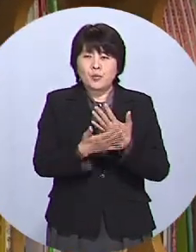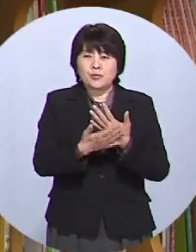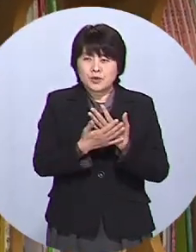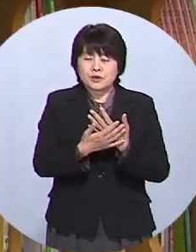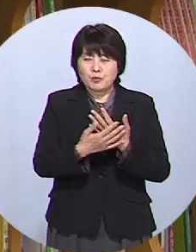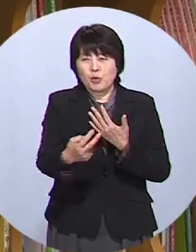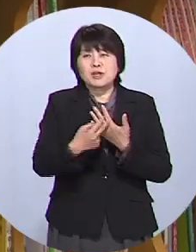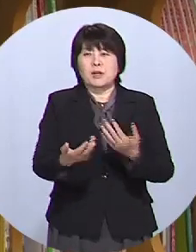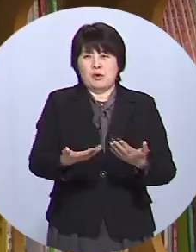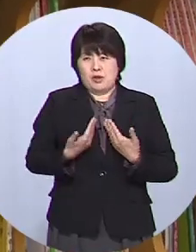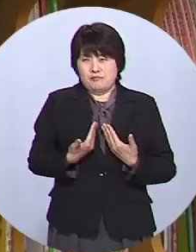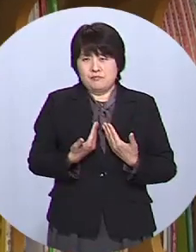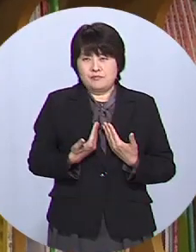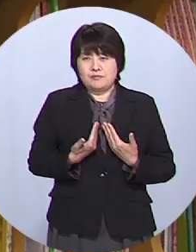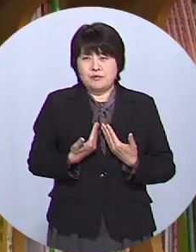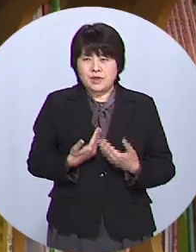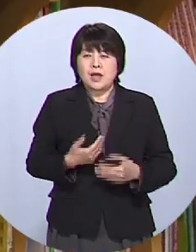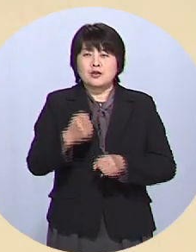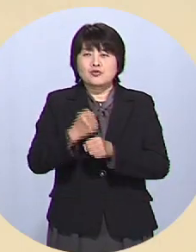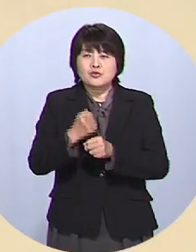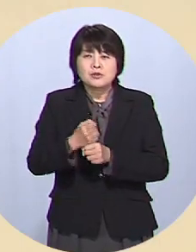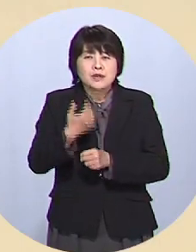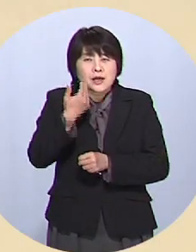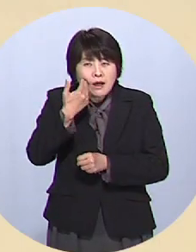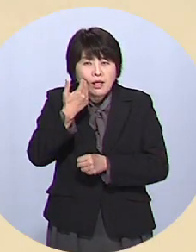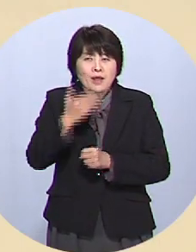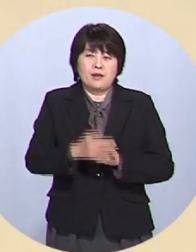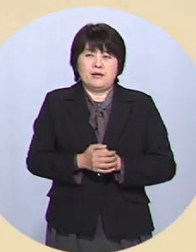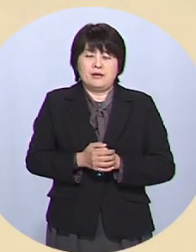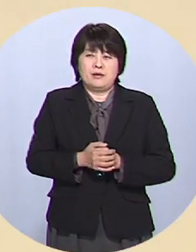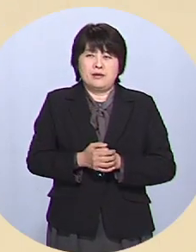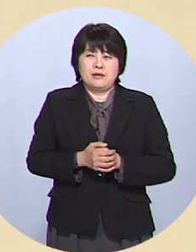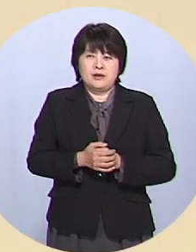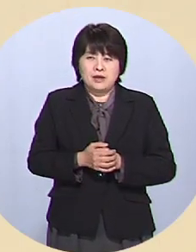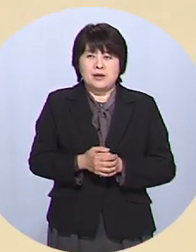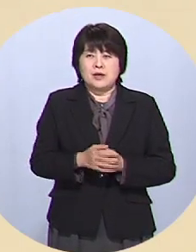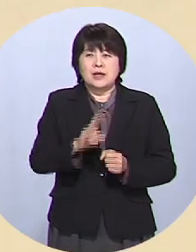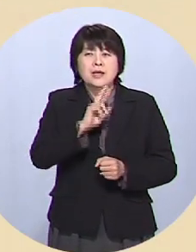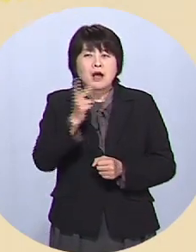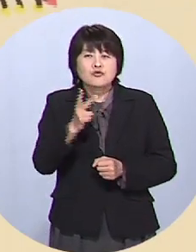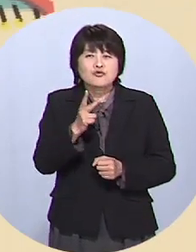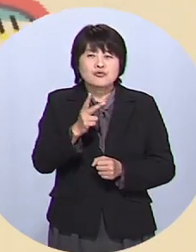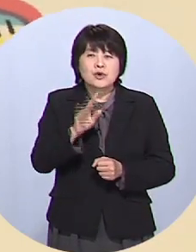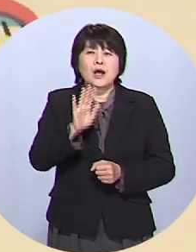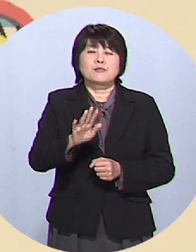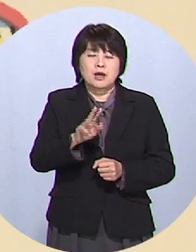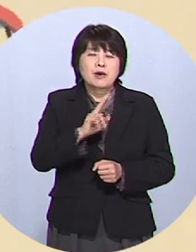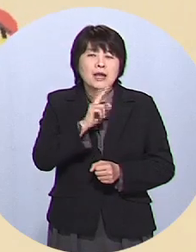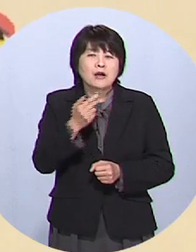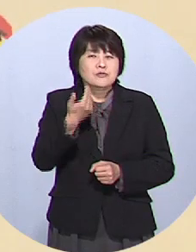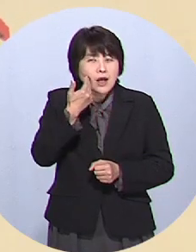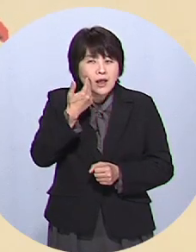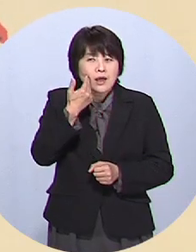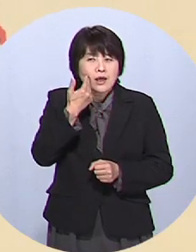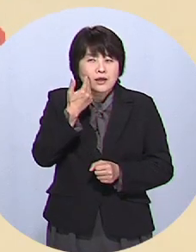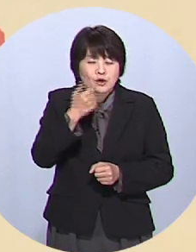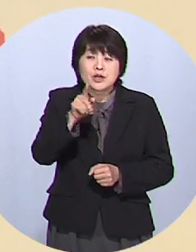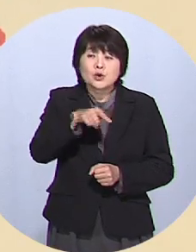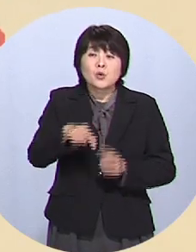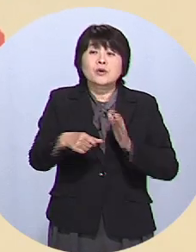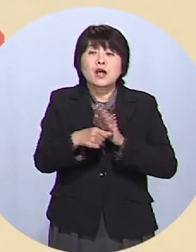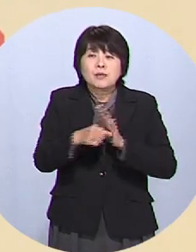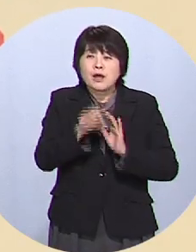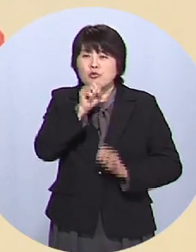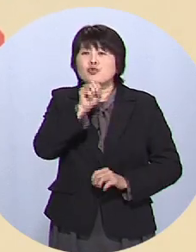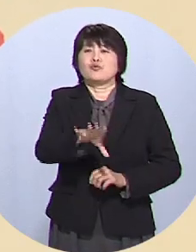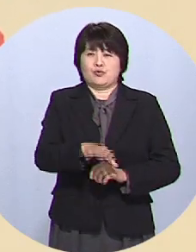。そして作者とそして、役がある場合は役を書いた人のお名前を